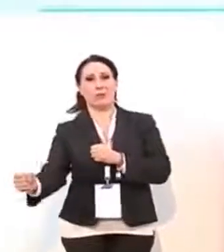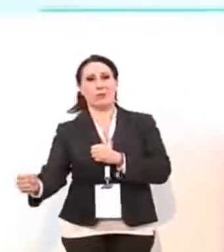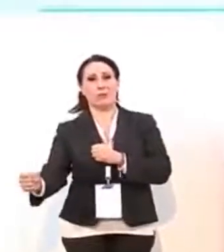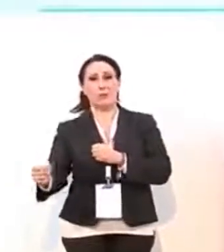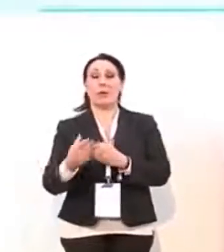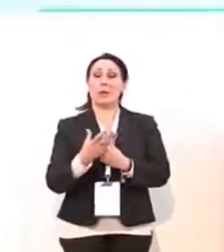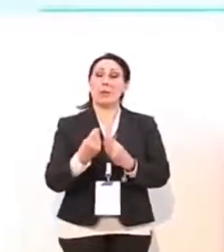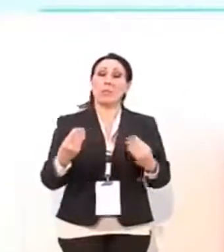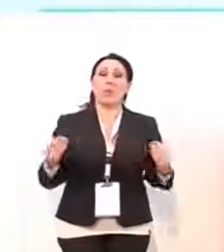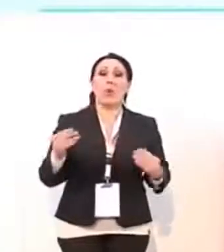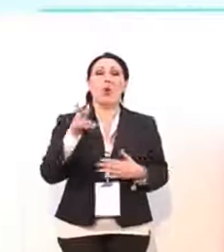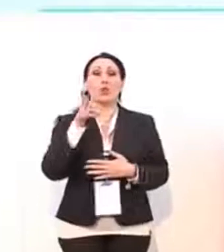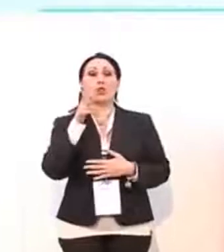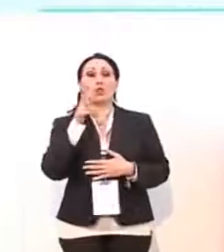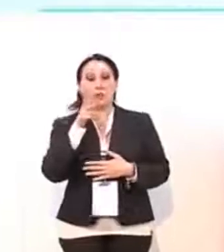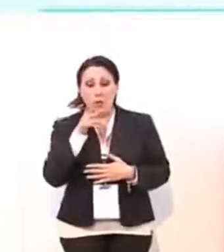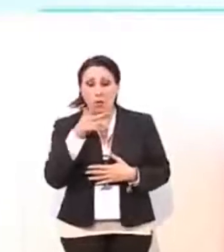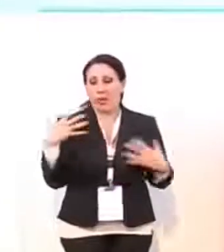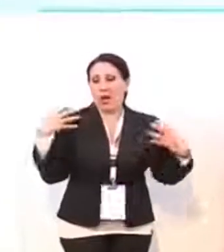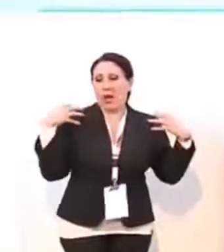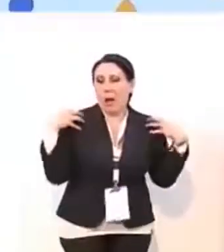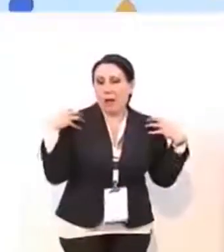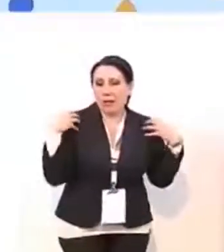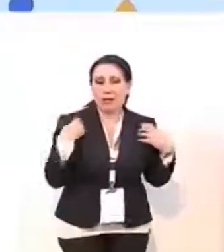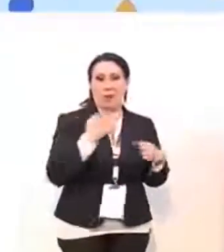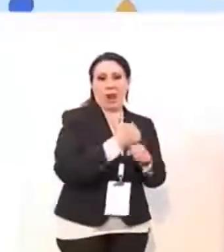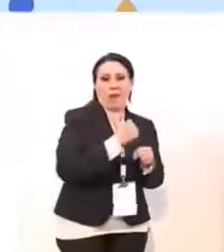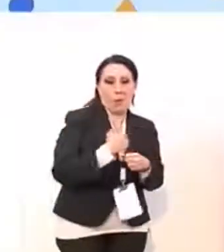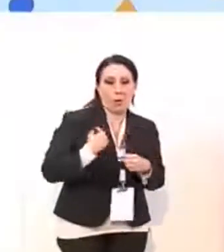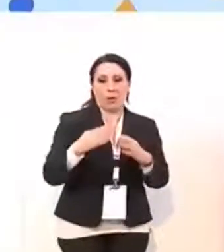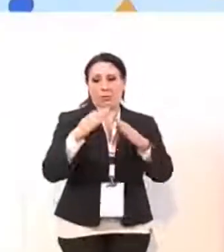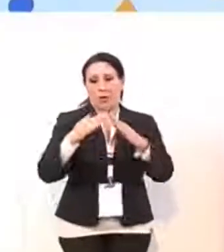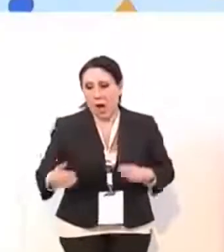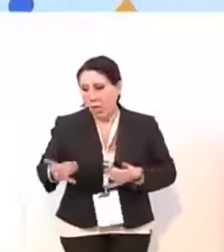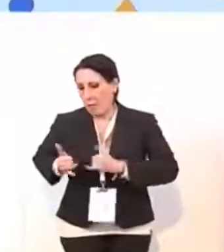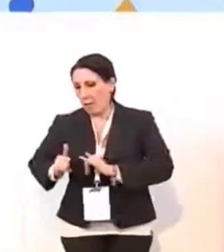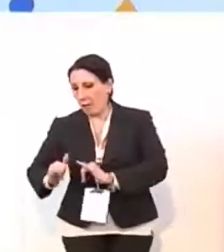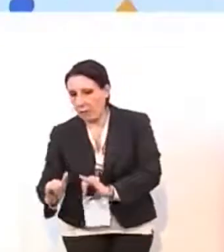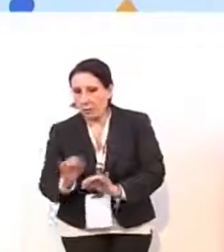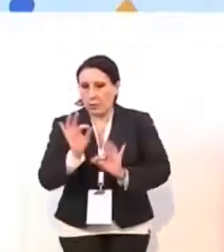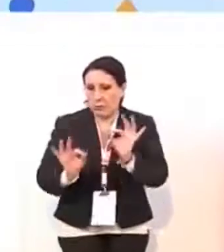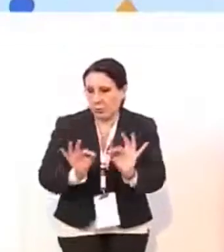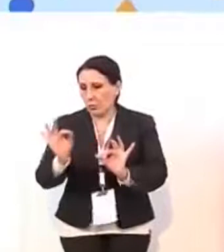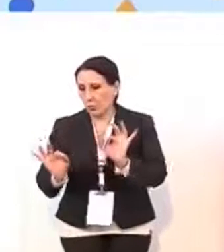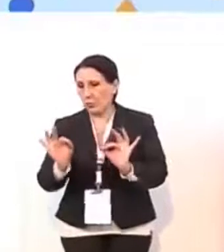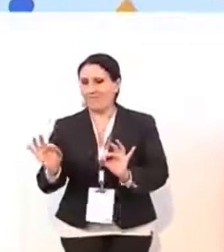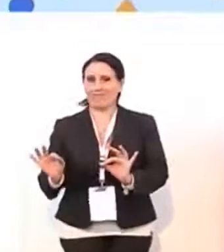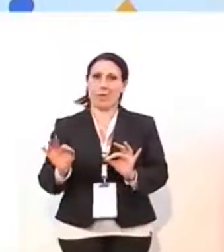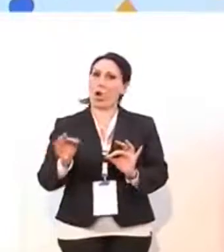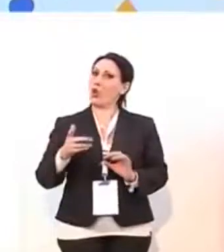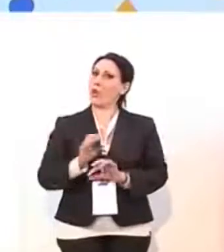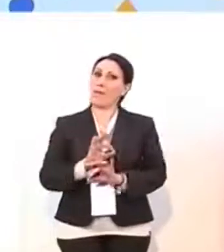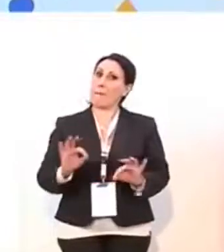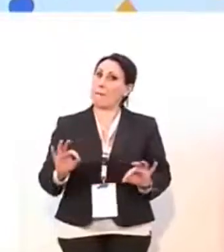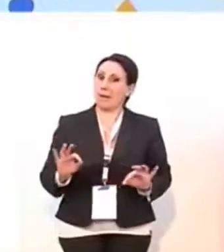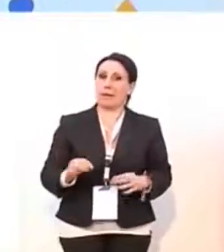si fanno carico anche del lavoro di cura. In attesa di arrivare a determinare la cultura della